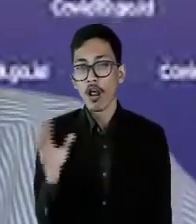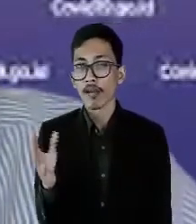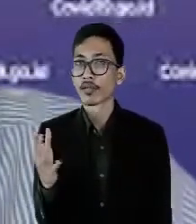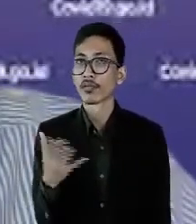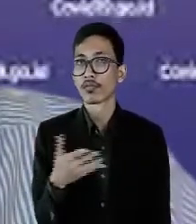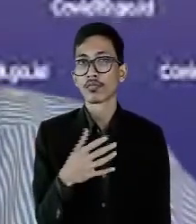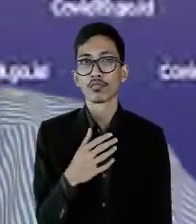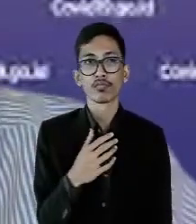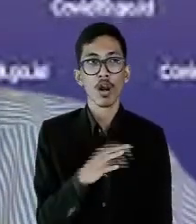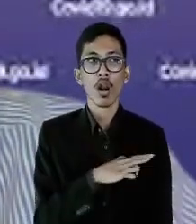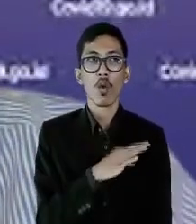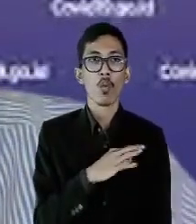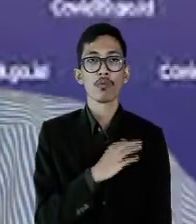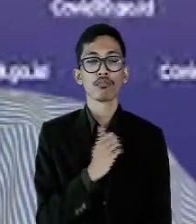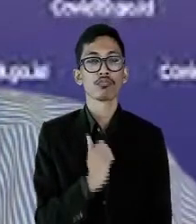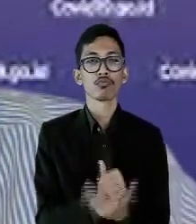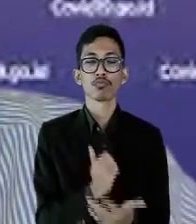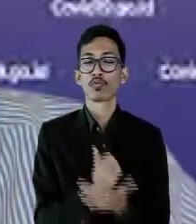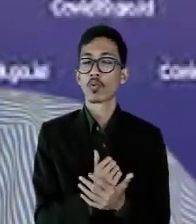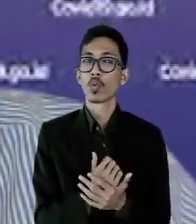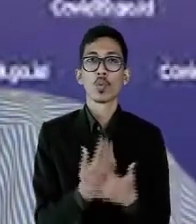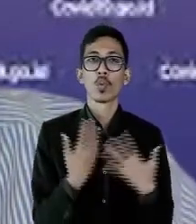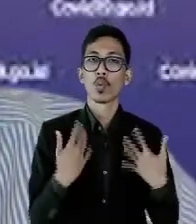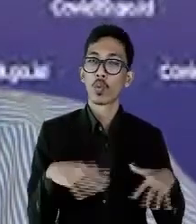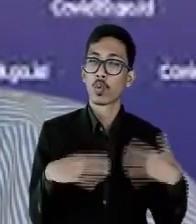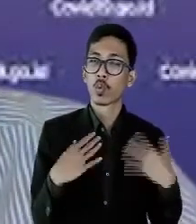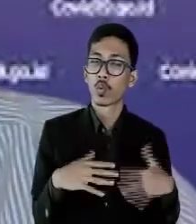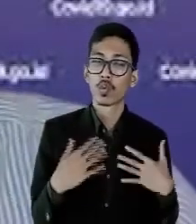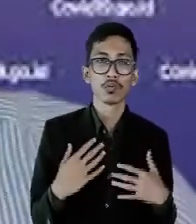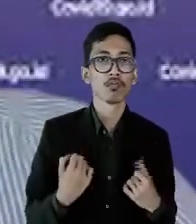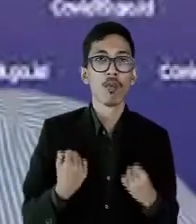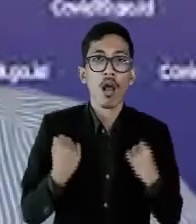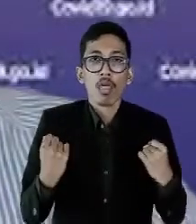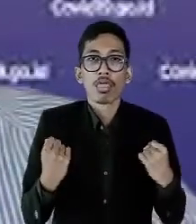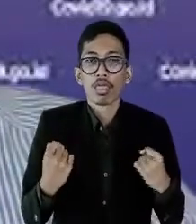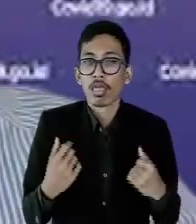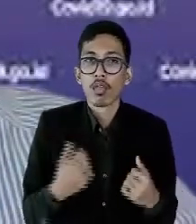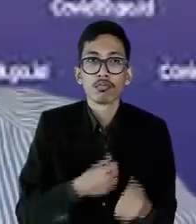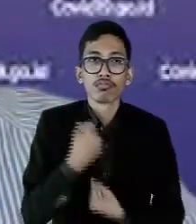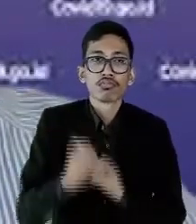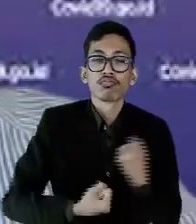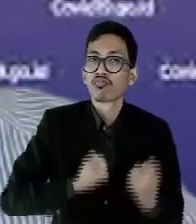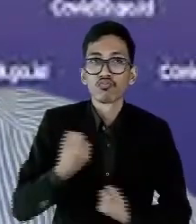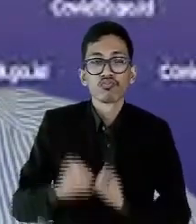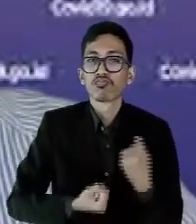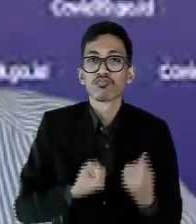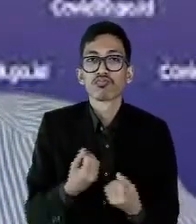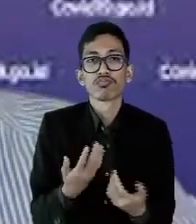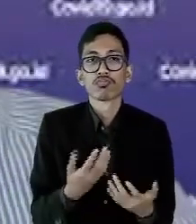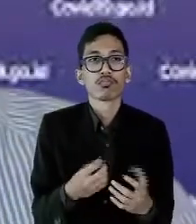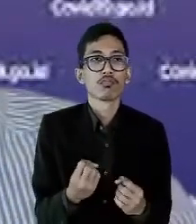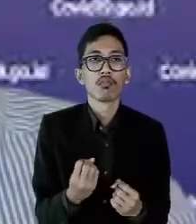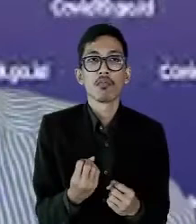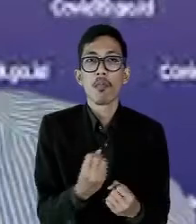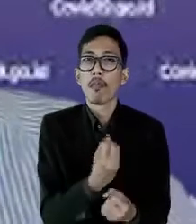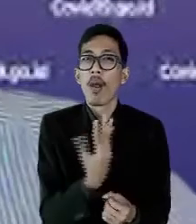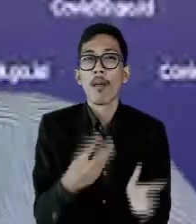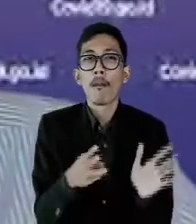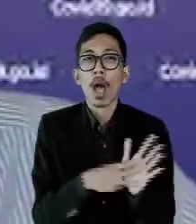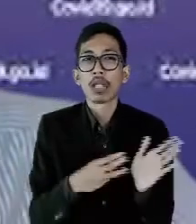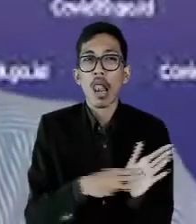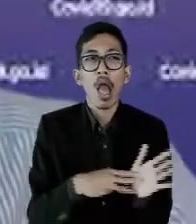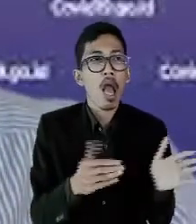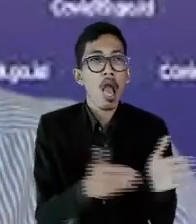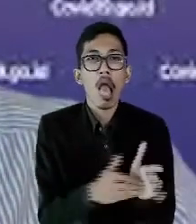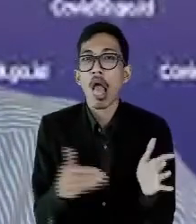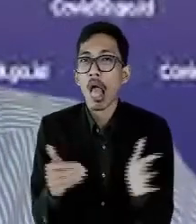mereka betul-betul sangat antusias, giat. Dan menemui juga beberapa kendala, tetapi mereka